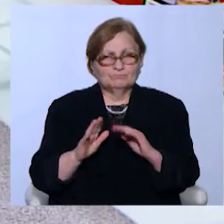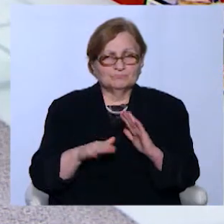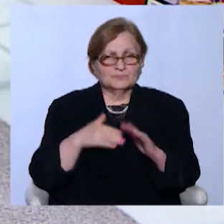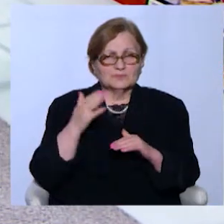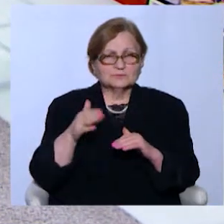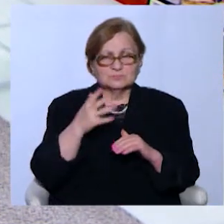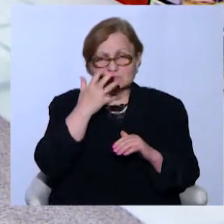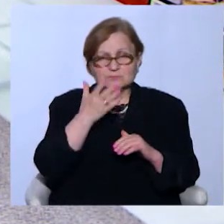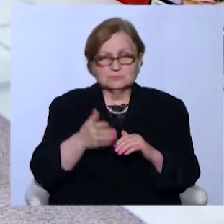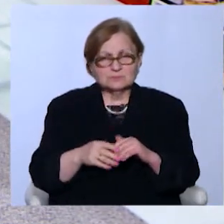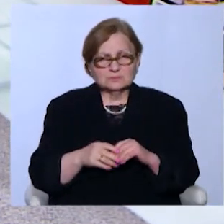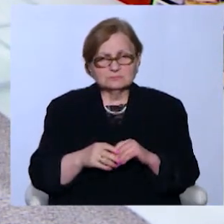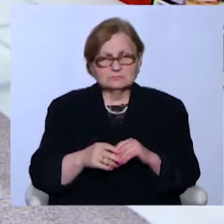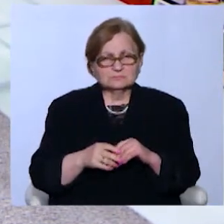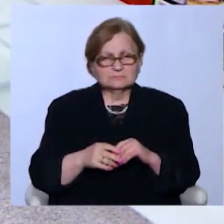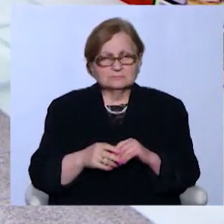თუ შეიძლება.